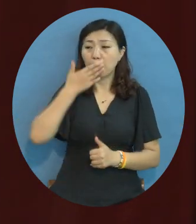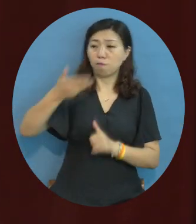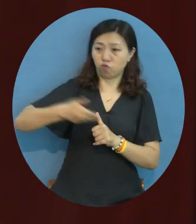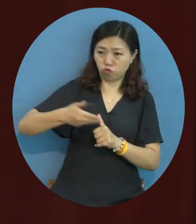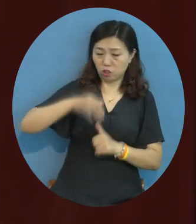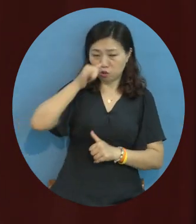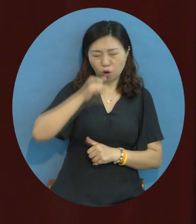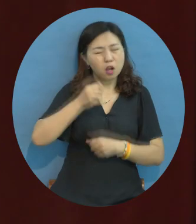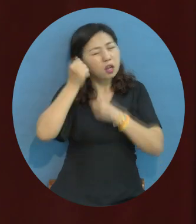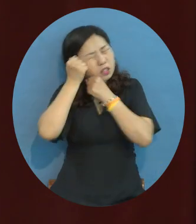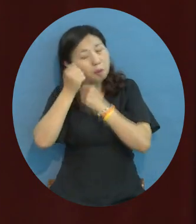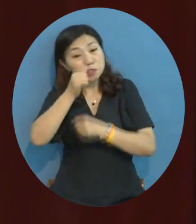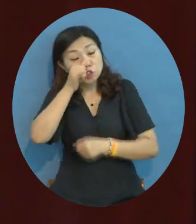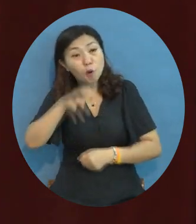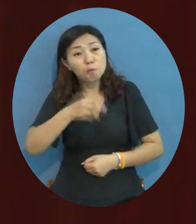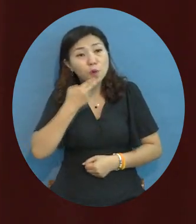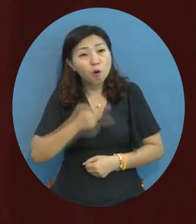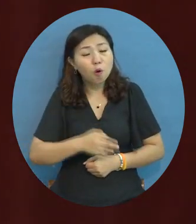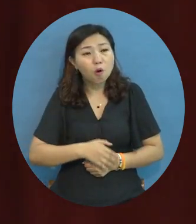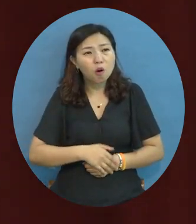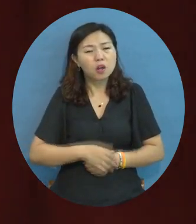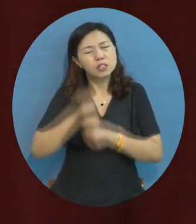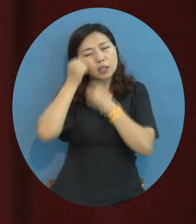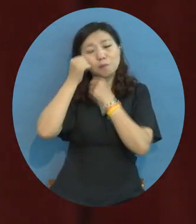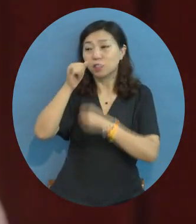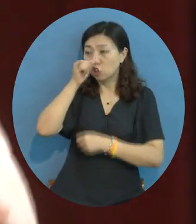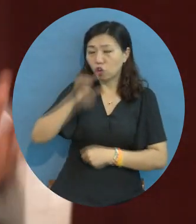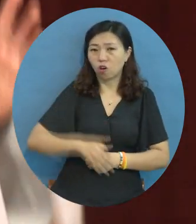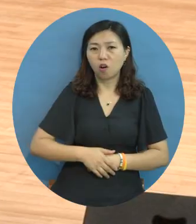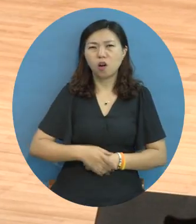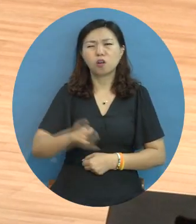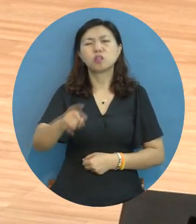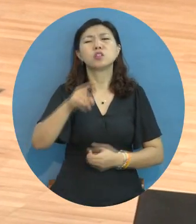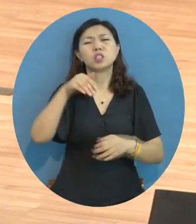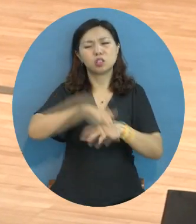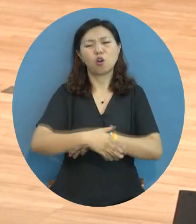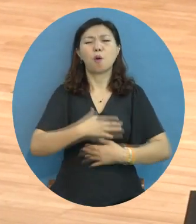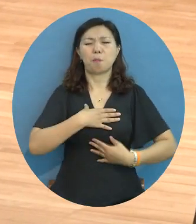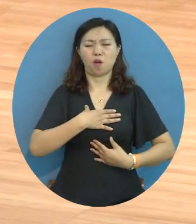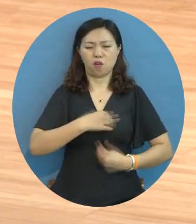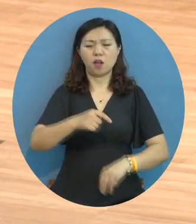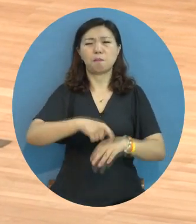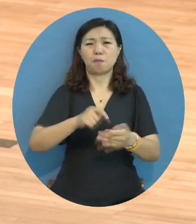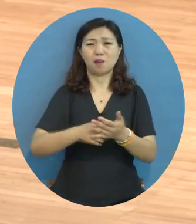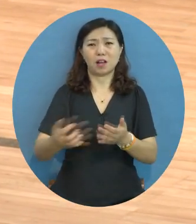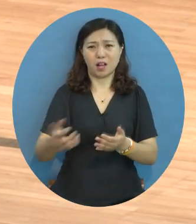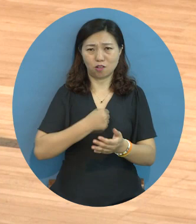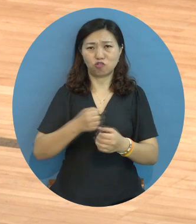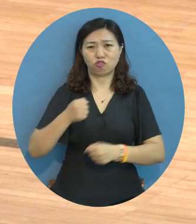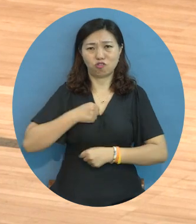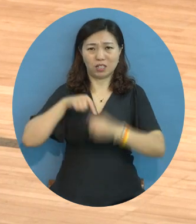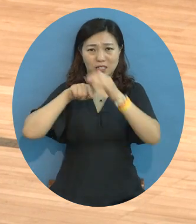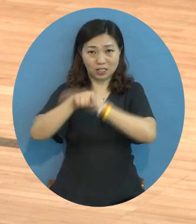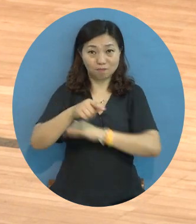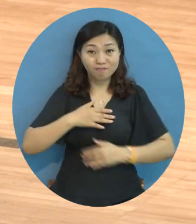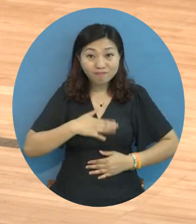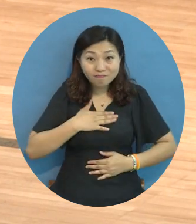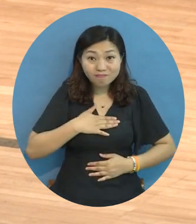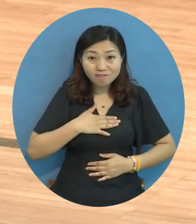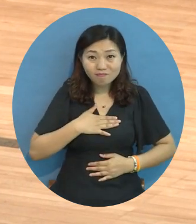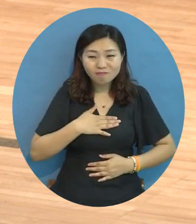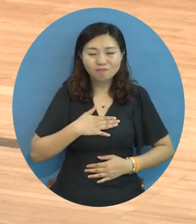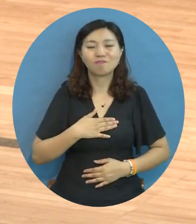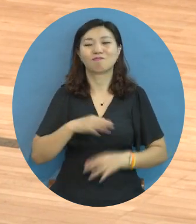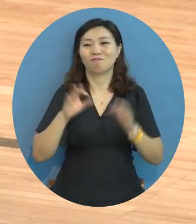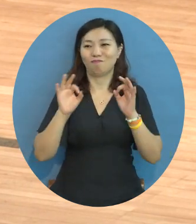재워주죠. 그래. 그럼 그렇게 편안하게 다녀와. 알았죠? 네, 알겠습니다.